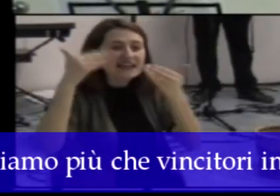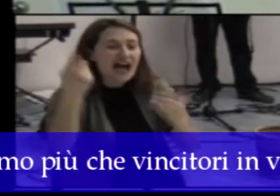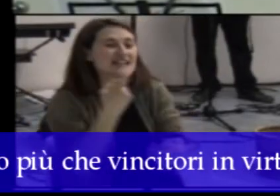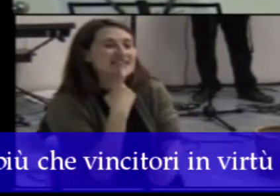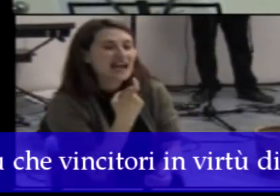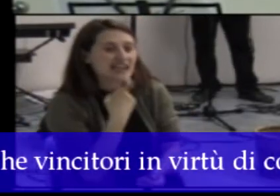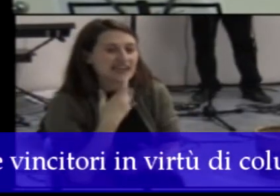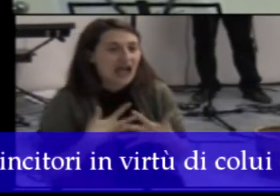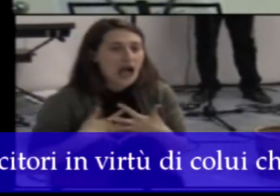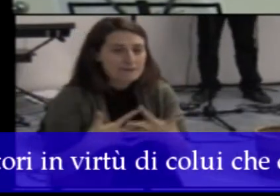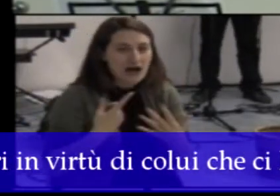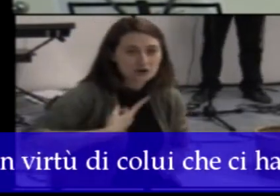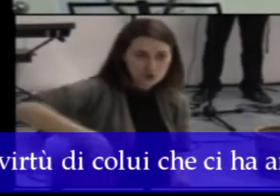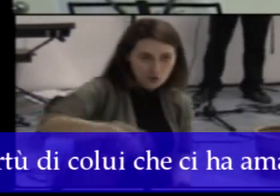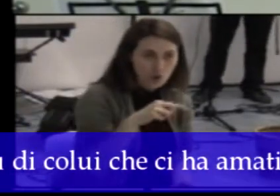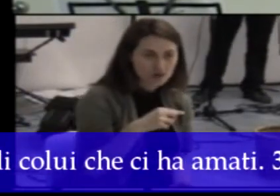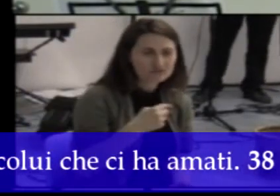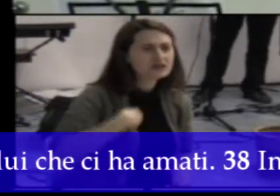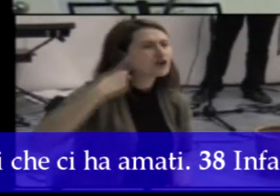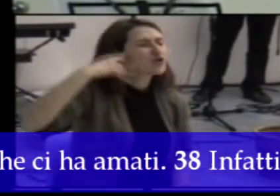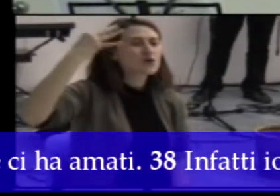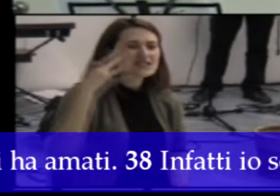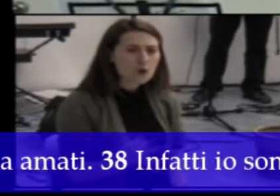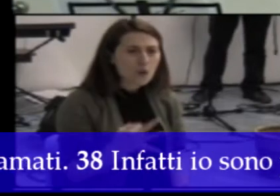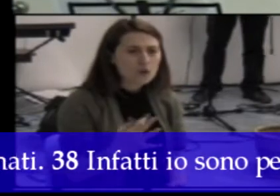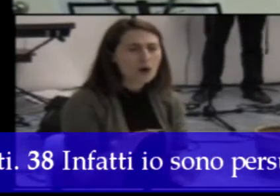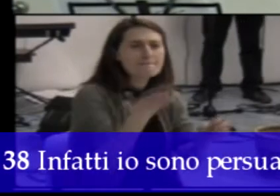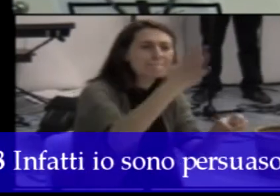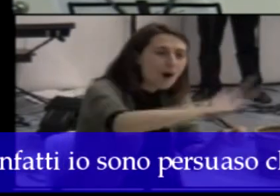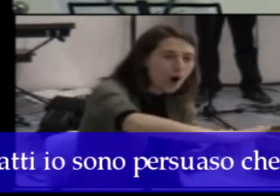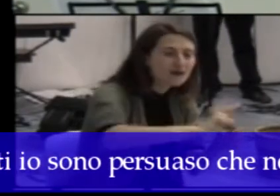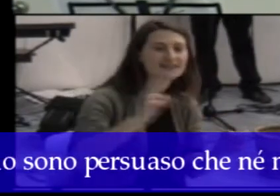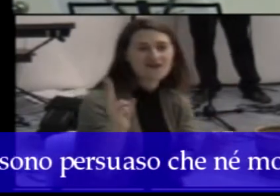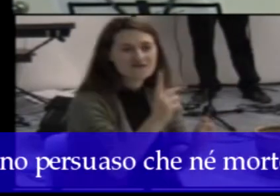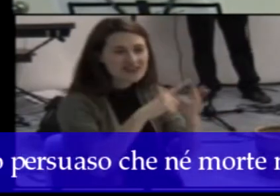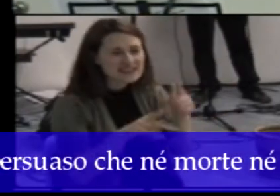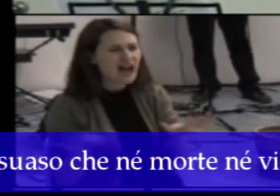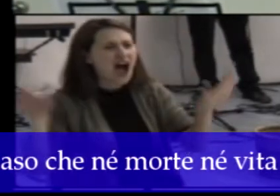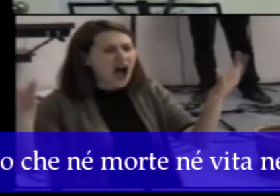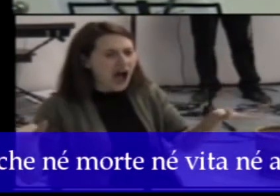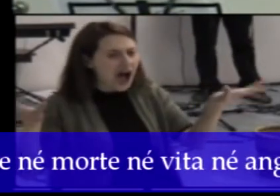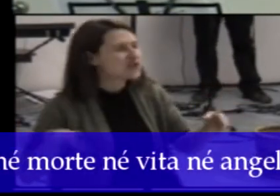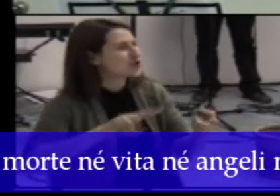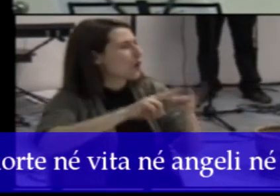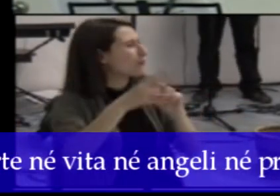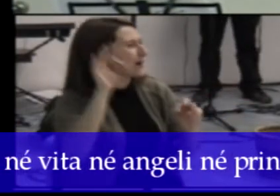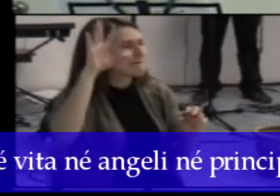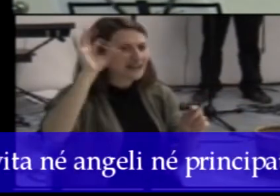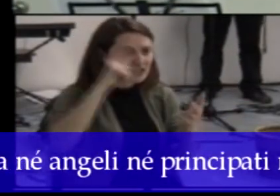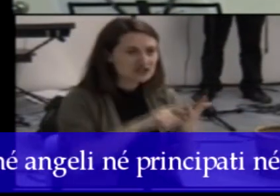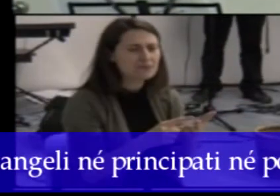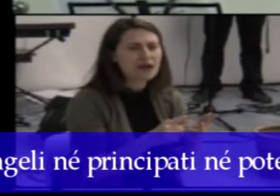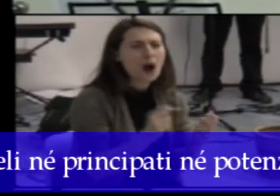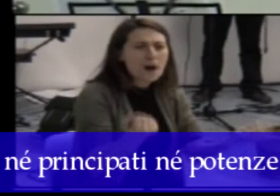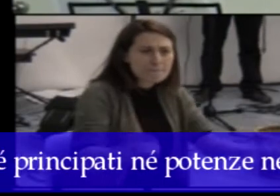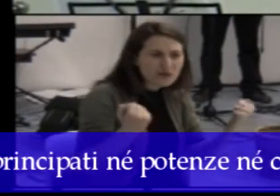amati. Infatti io sono persuaso che né morte, né vita, né angeli, né principati, né potenze,